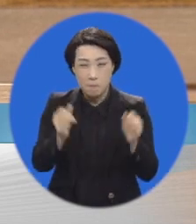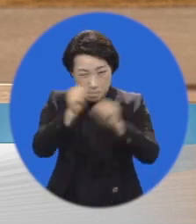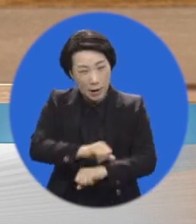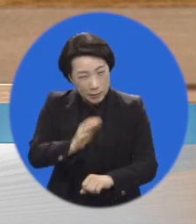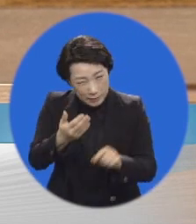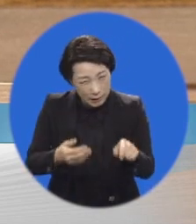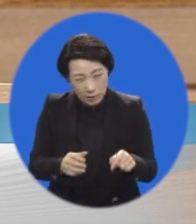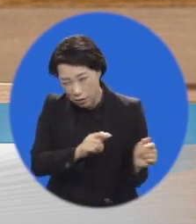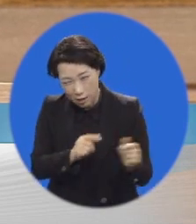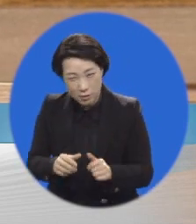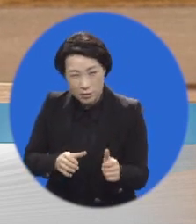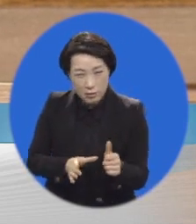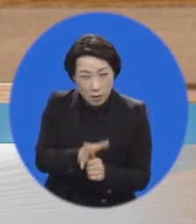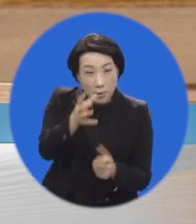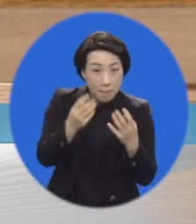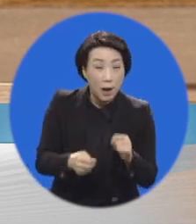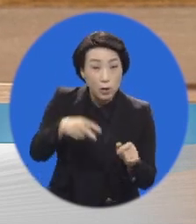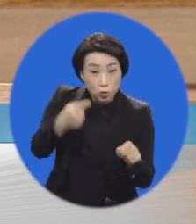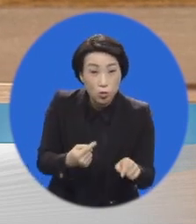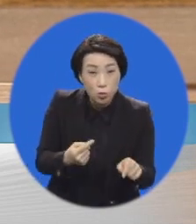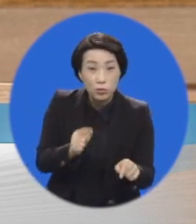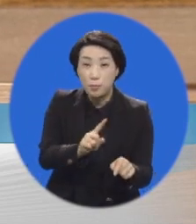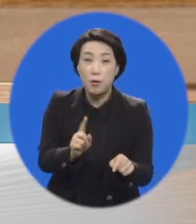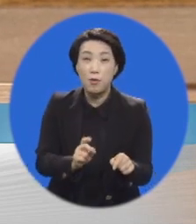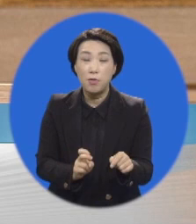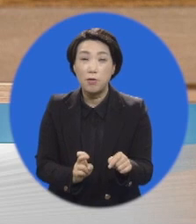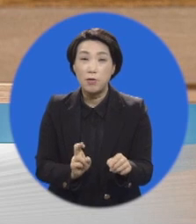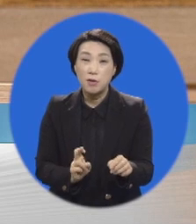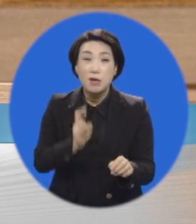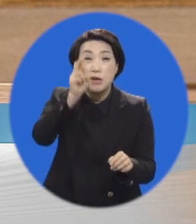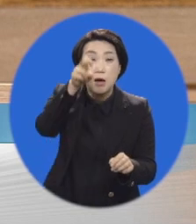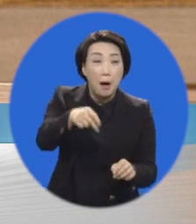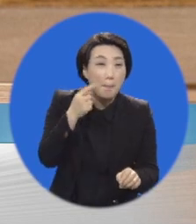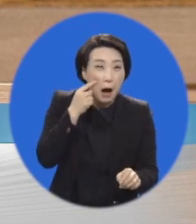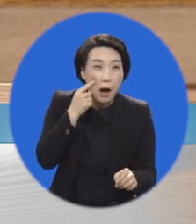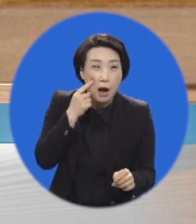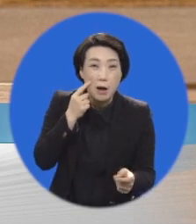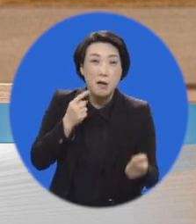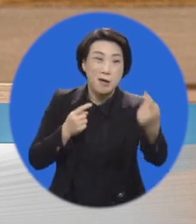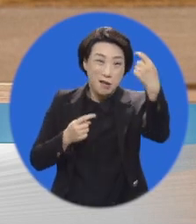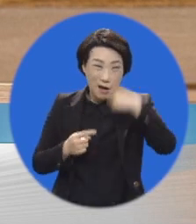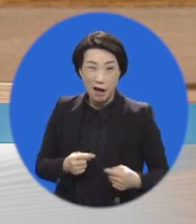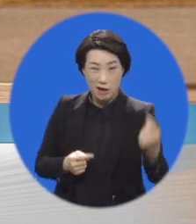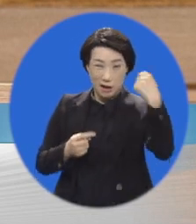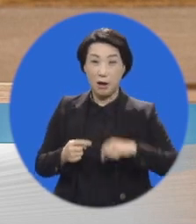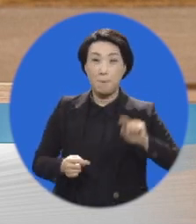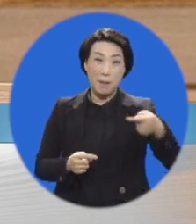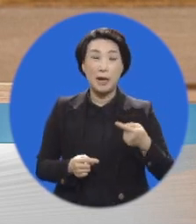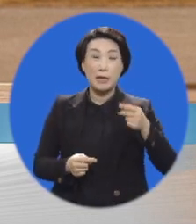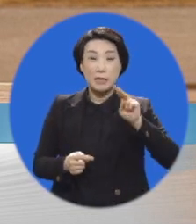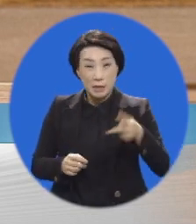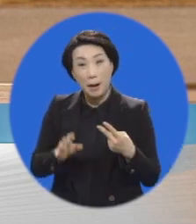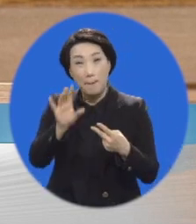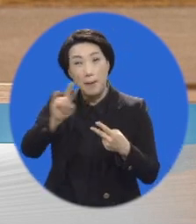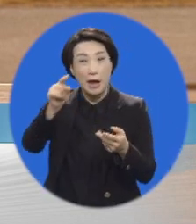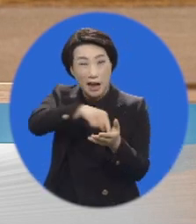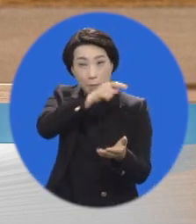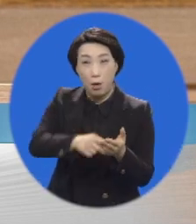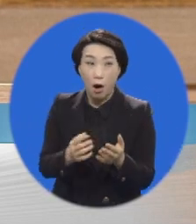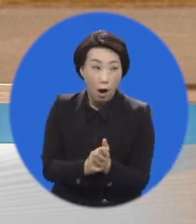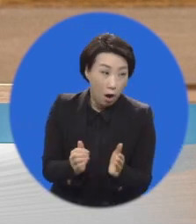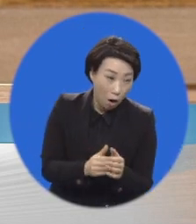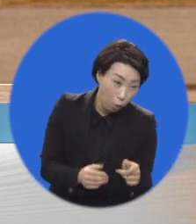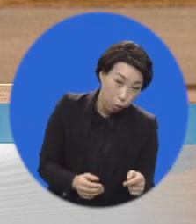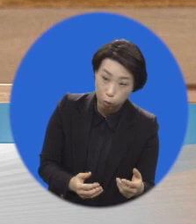별 소리를 다 해도 한 번 미사일 한 번 쏘면 100발 200발로 갚아주고 이런 어마어마한 핵을 가지고